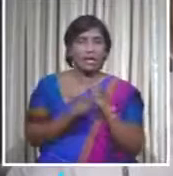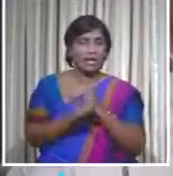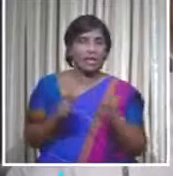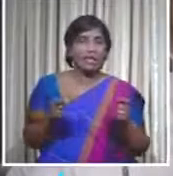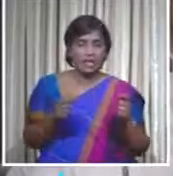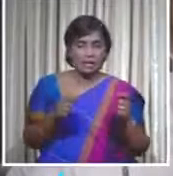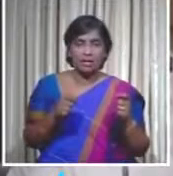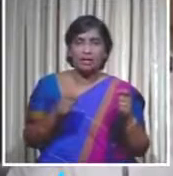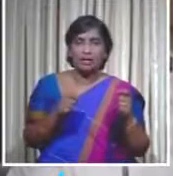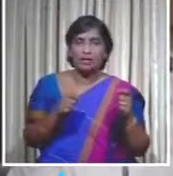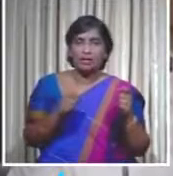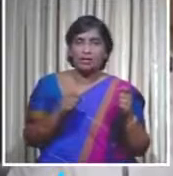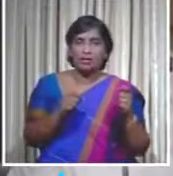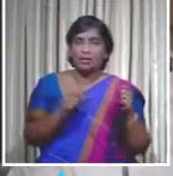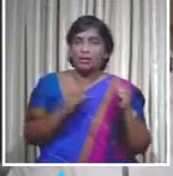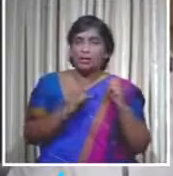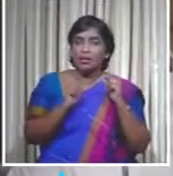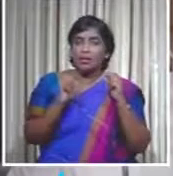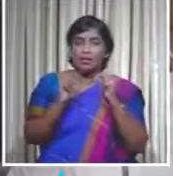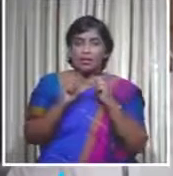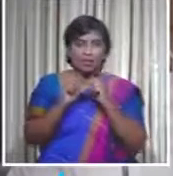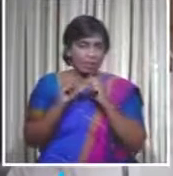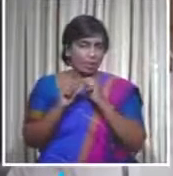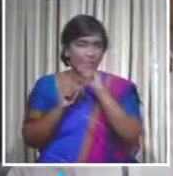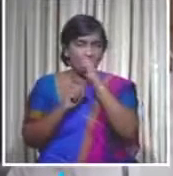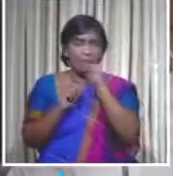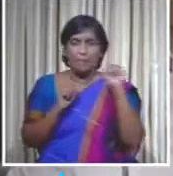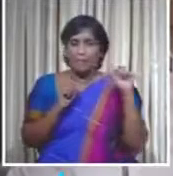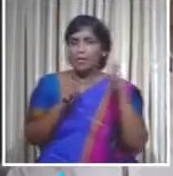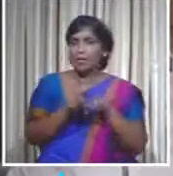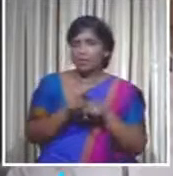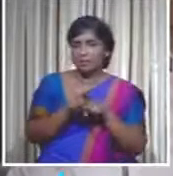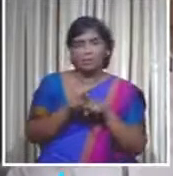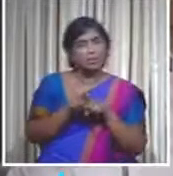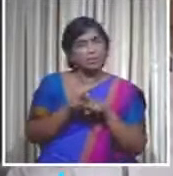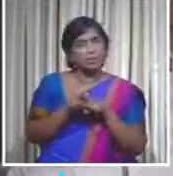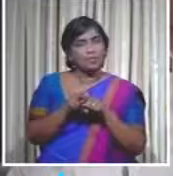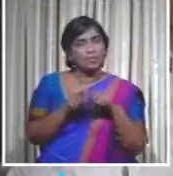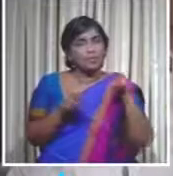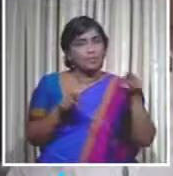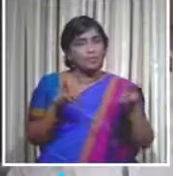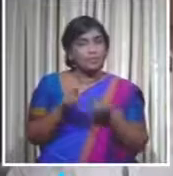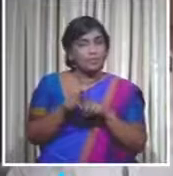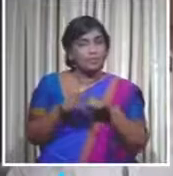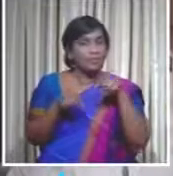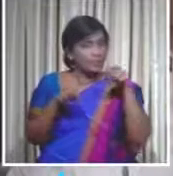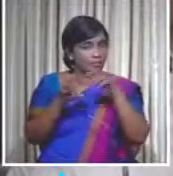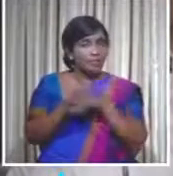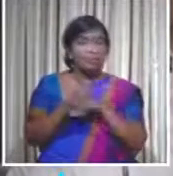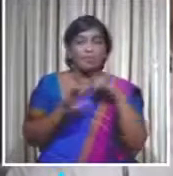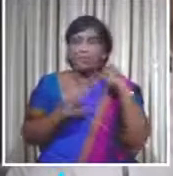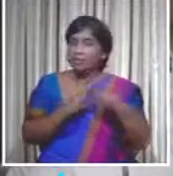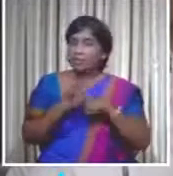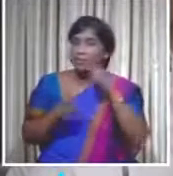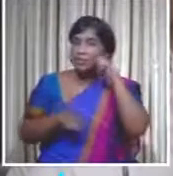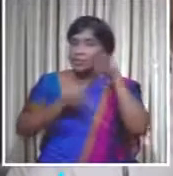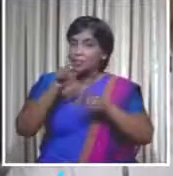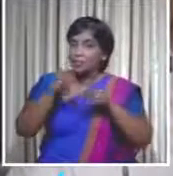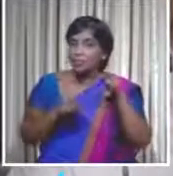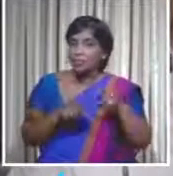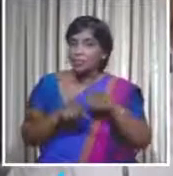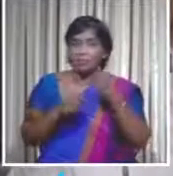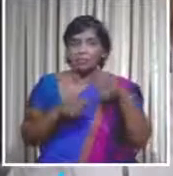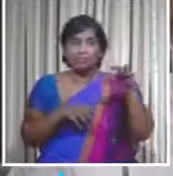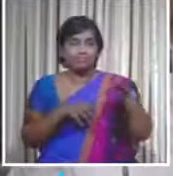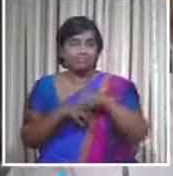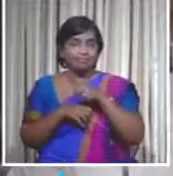ප්‍රොපෝන් 150යි බියුටරේන් 150ක් දාලා තියෙනවා ගරු සභාපතිතුමනි. ඒක දාම තුල මේ රටේ පාරිභෝගිකයන් හූරව